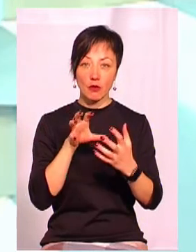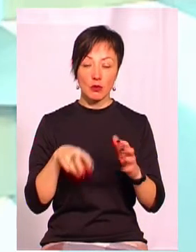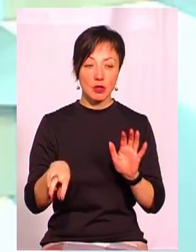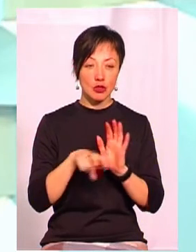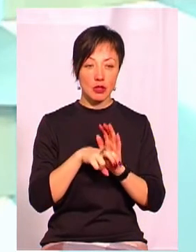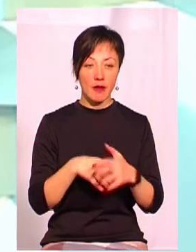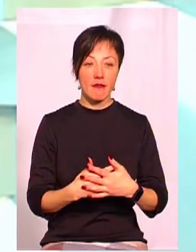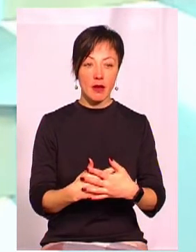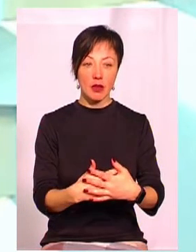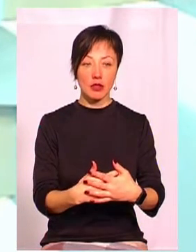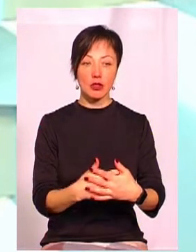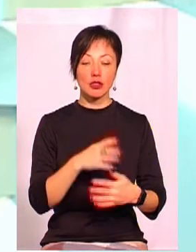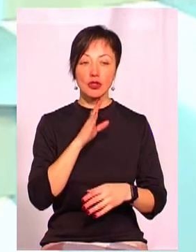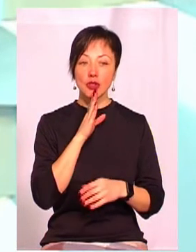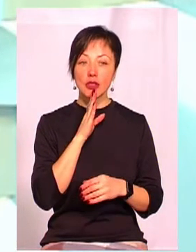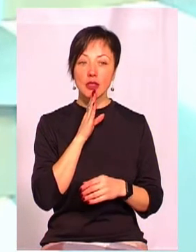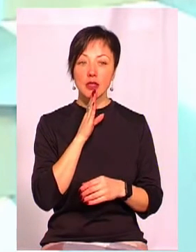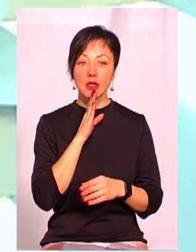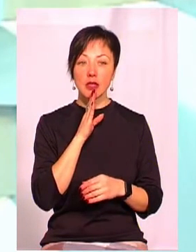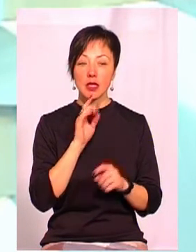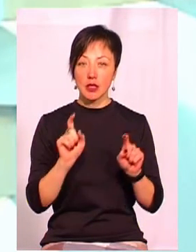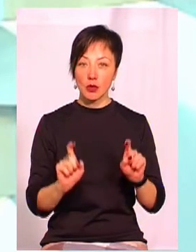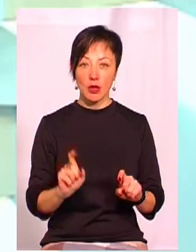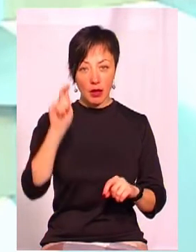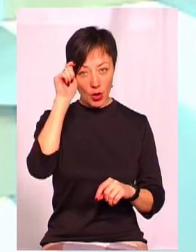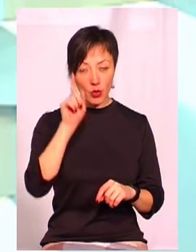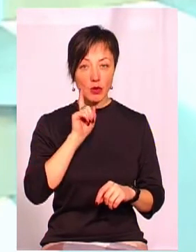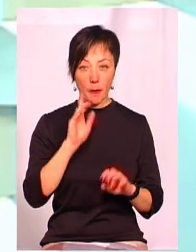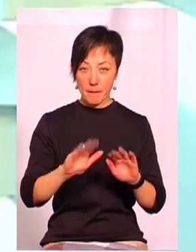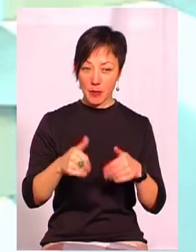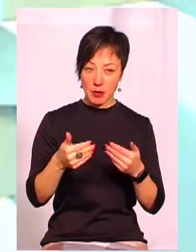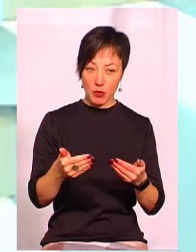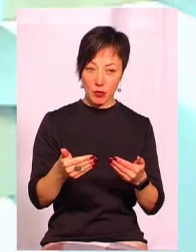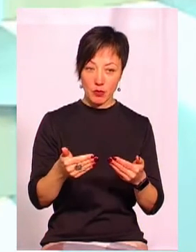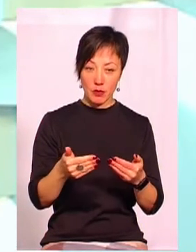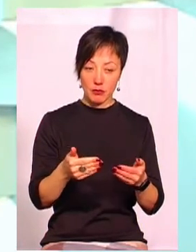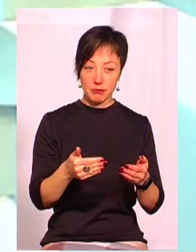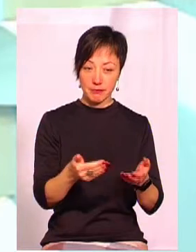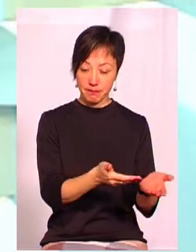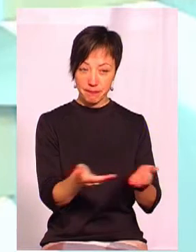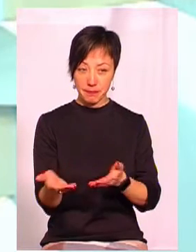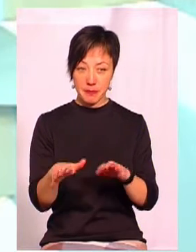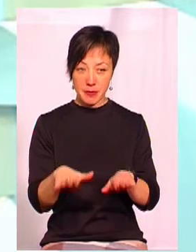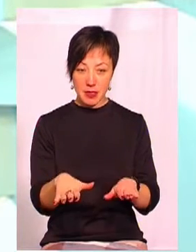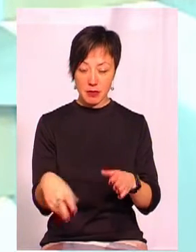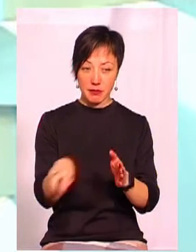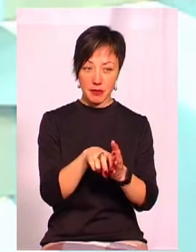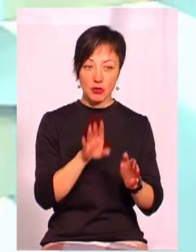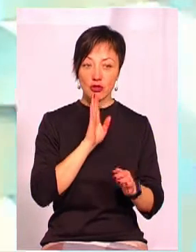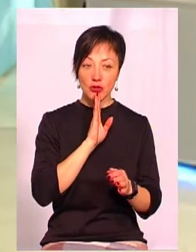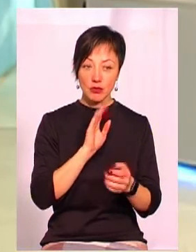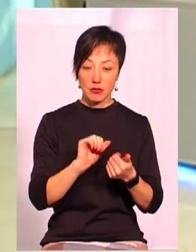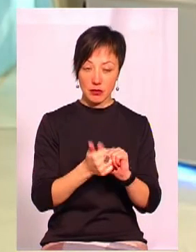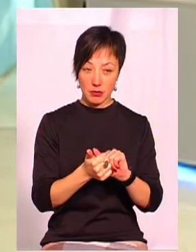зайшла вагітна жінка, і сидів юнак, він запропонував поступитися місцем, посадити цю